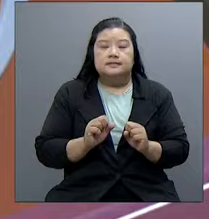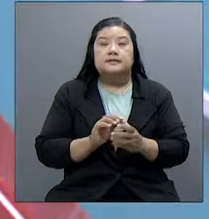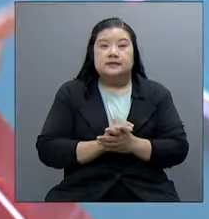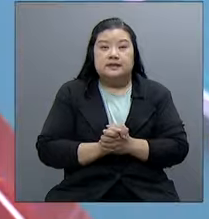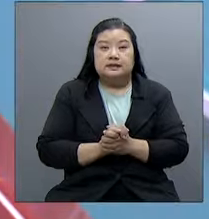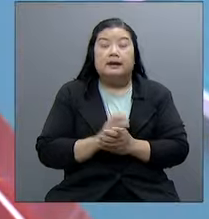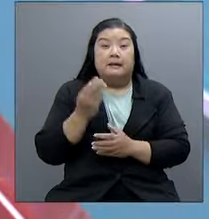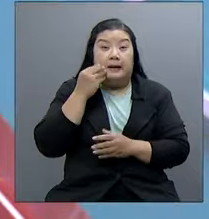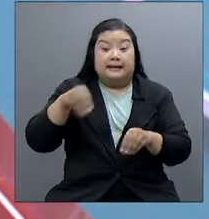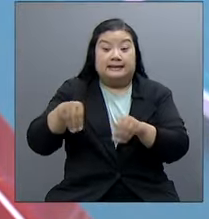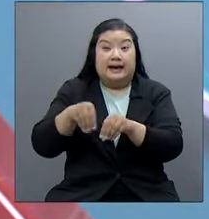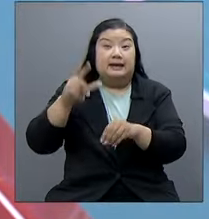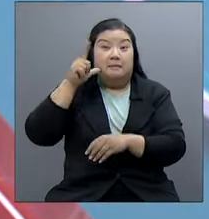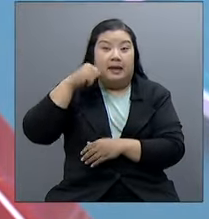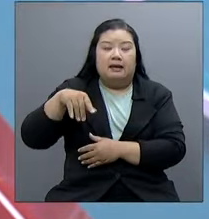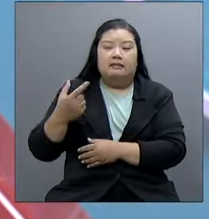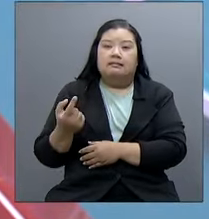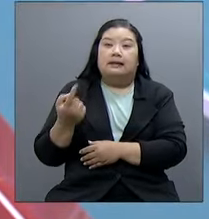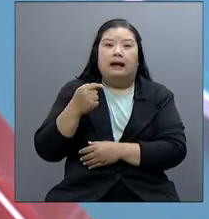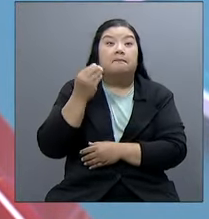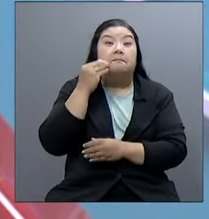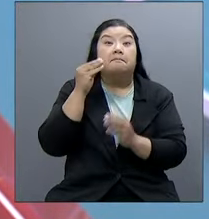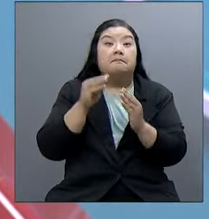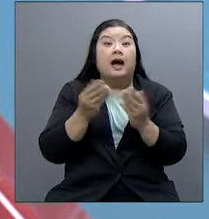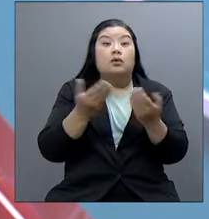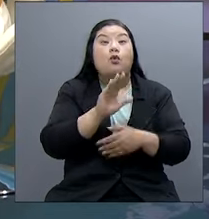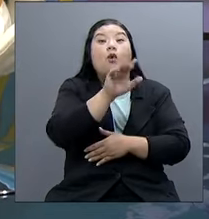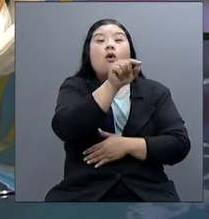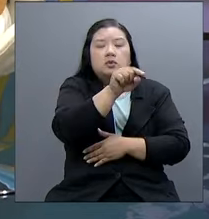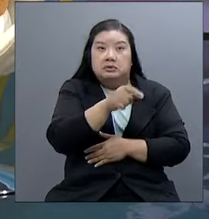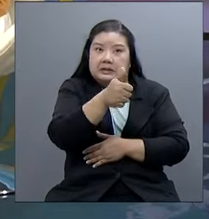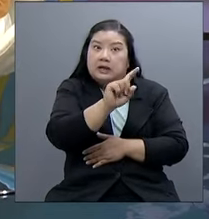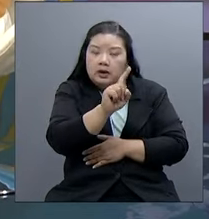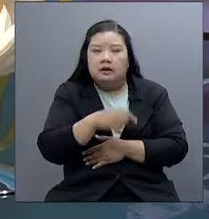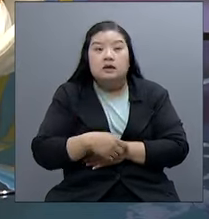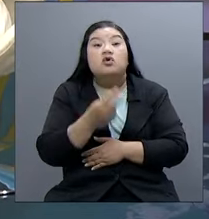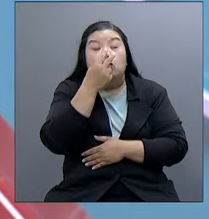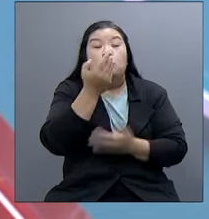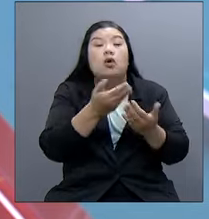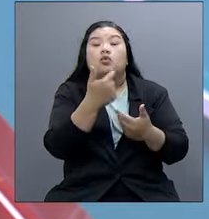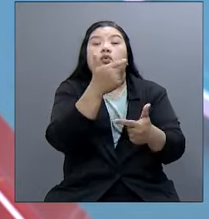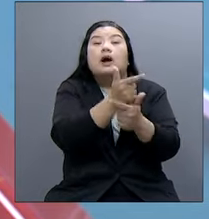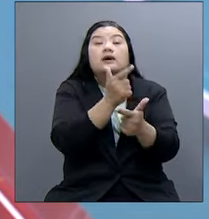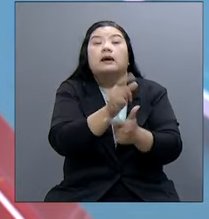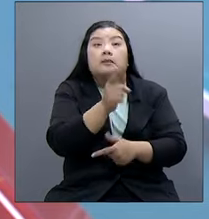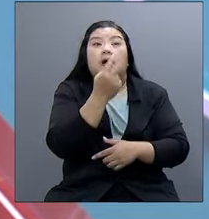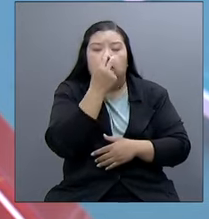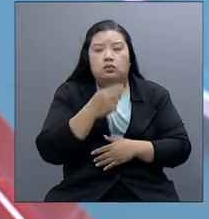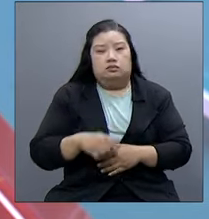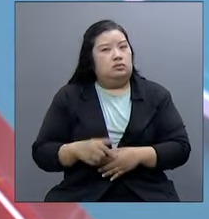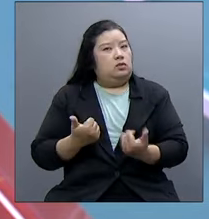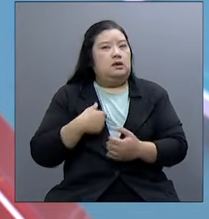งพแ่เดนมาก Moleหากไปดูรูกบ้านคนอน Broadนตเองได้